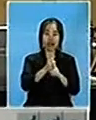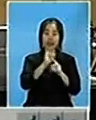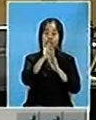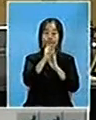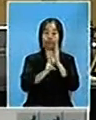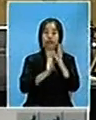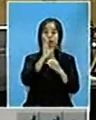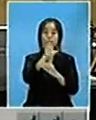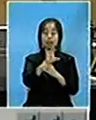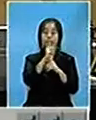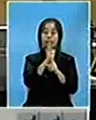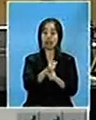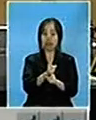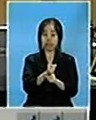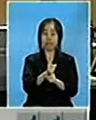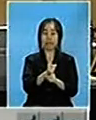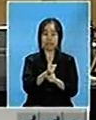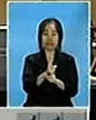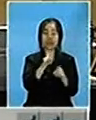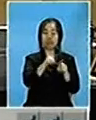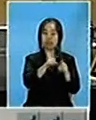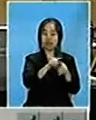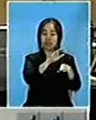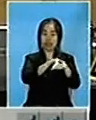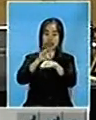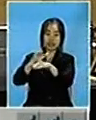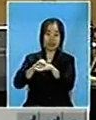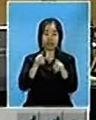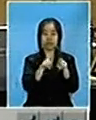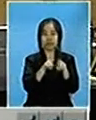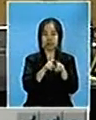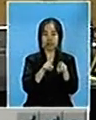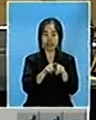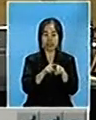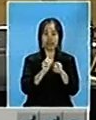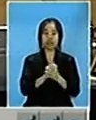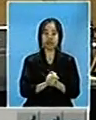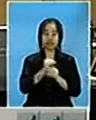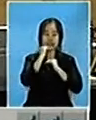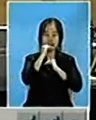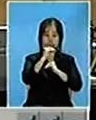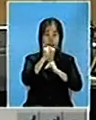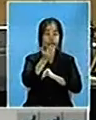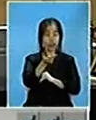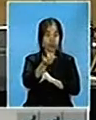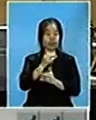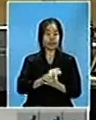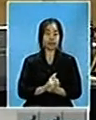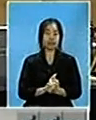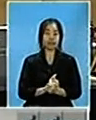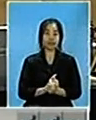ราตามเรื่องนะฮะเพราะนั้นผมจะฟังทั้งสองฝ่ายนะขอให้อยู่ในกรอบท่านวิชระก็กรุณาด้วยนะครับเชิญต่อครับ